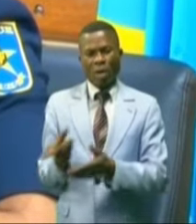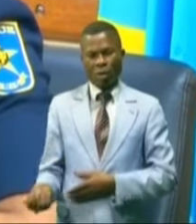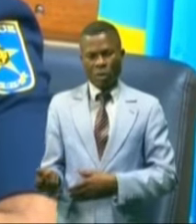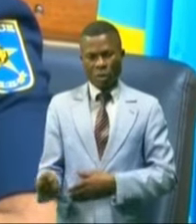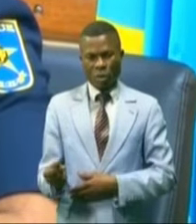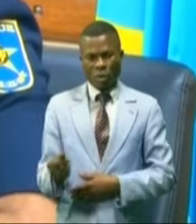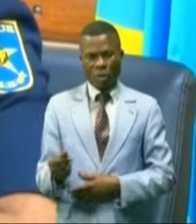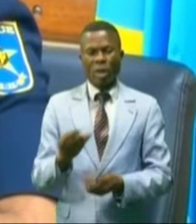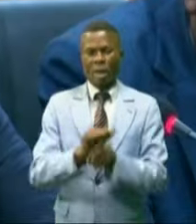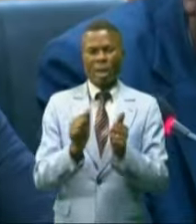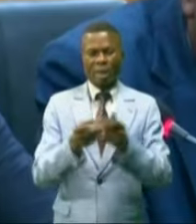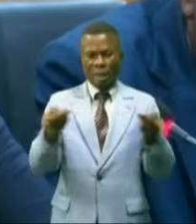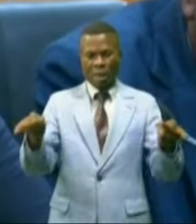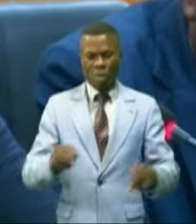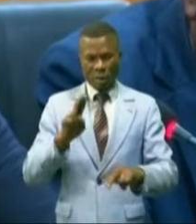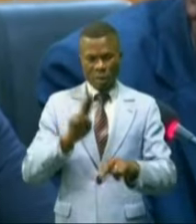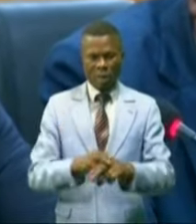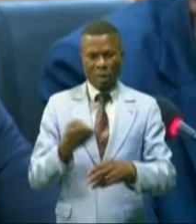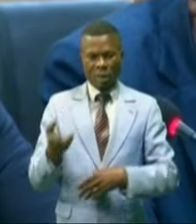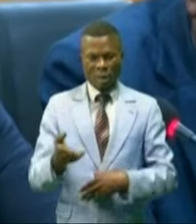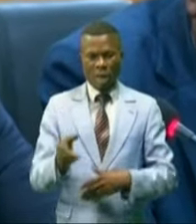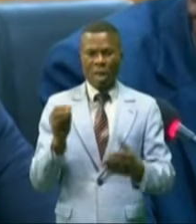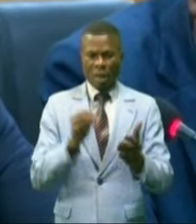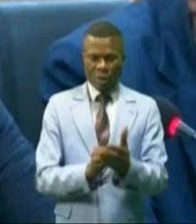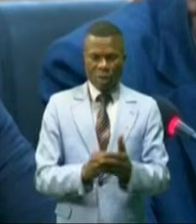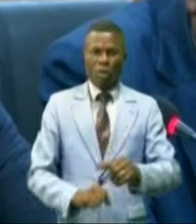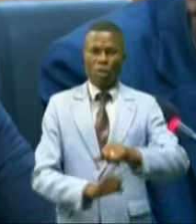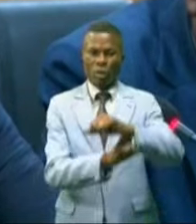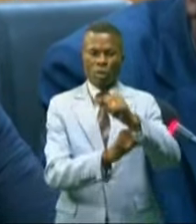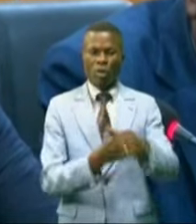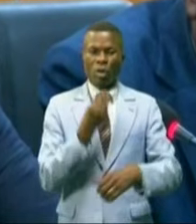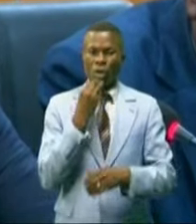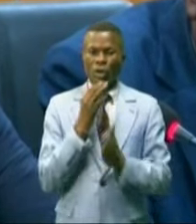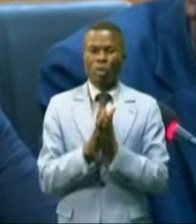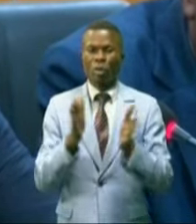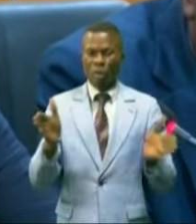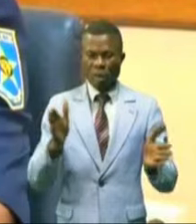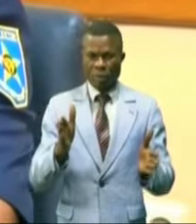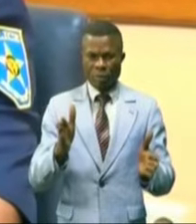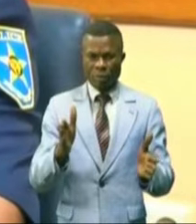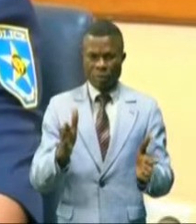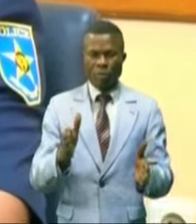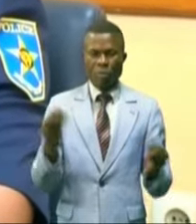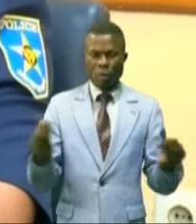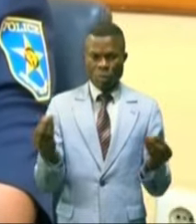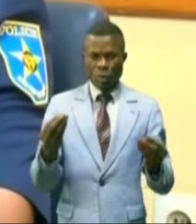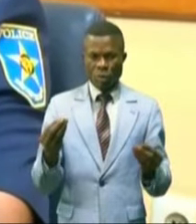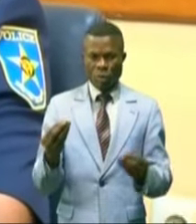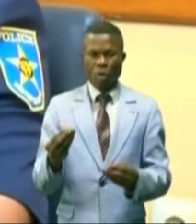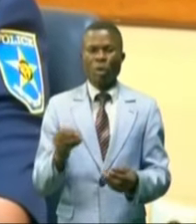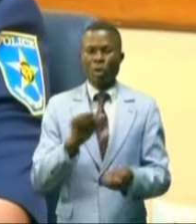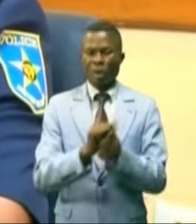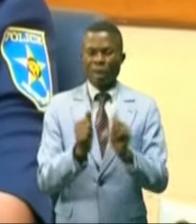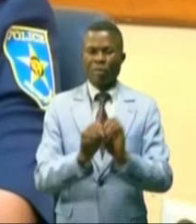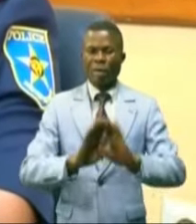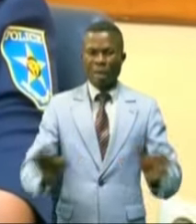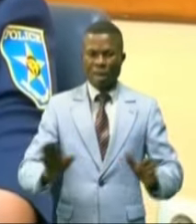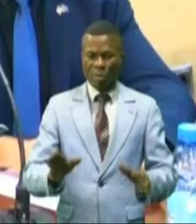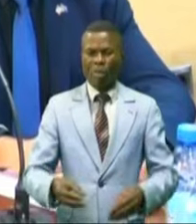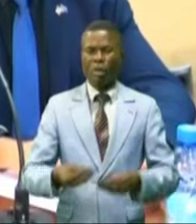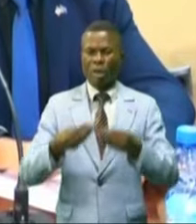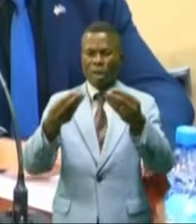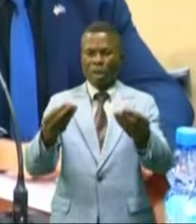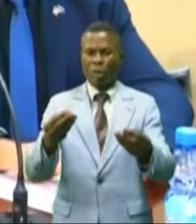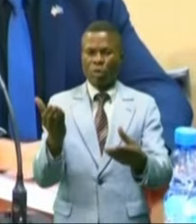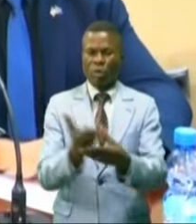crimes environnementaux, et d'autre part soutenir l'inspection générale afin qu'elle soit en mesure de documenter